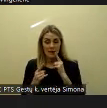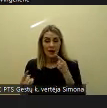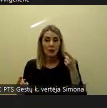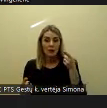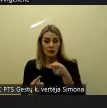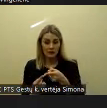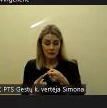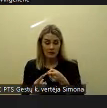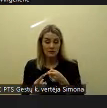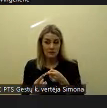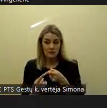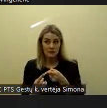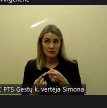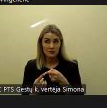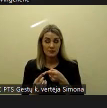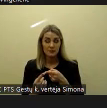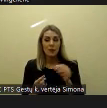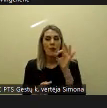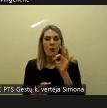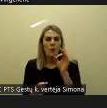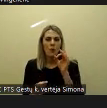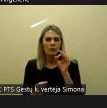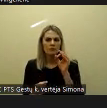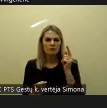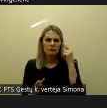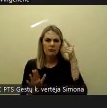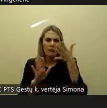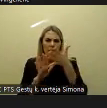šių koncepcijų prasmę, jų reikšmę,